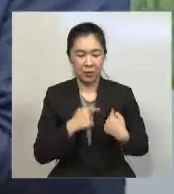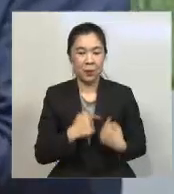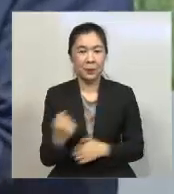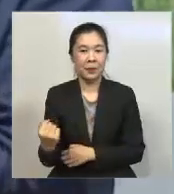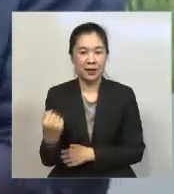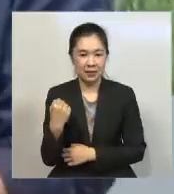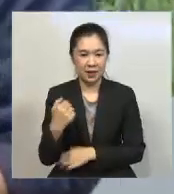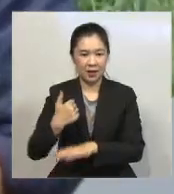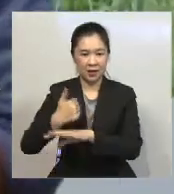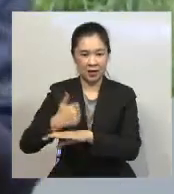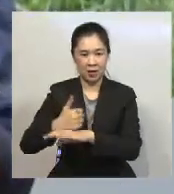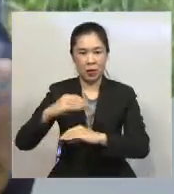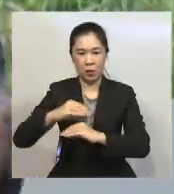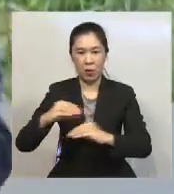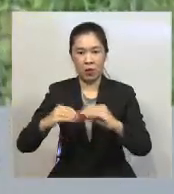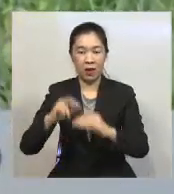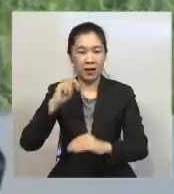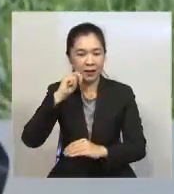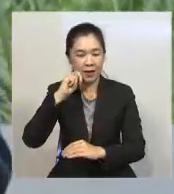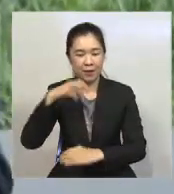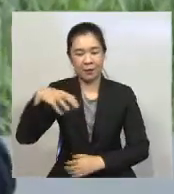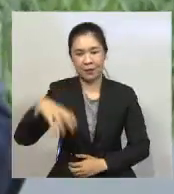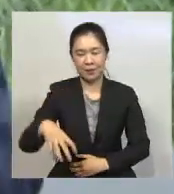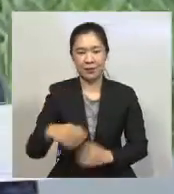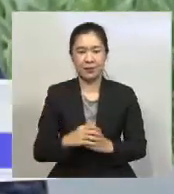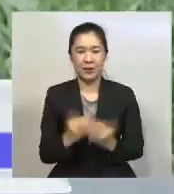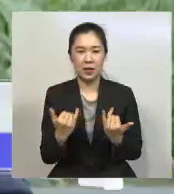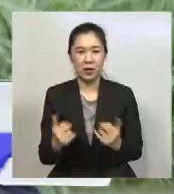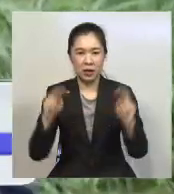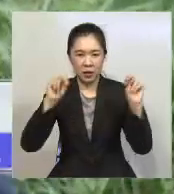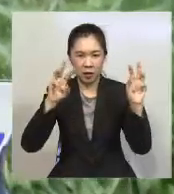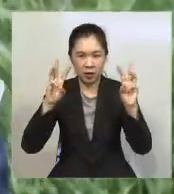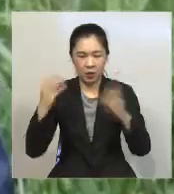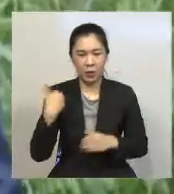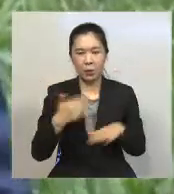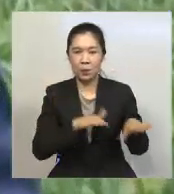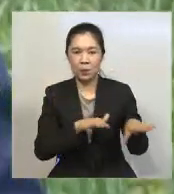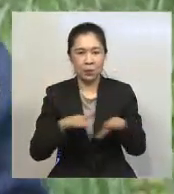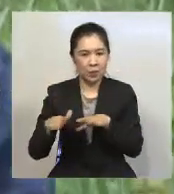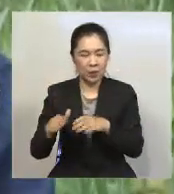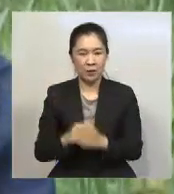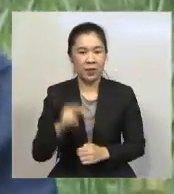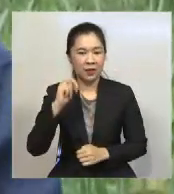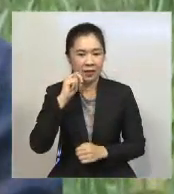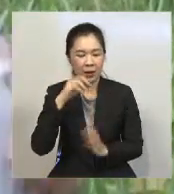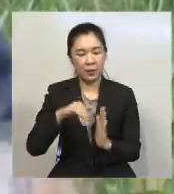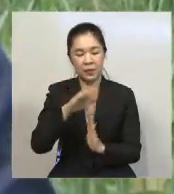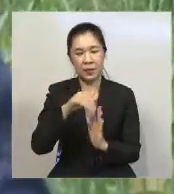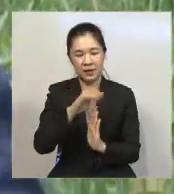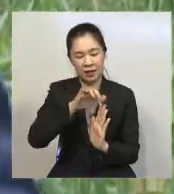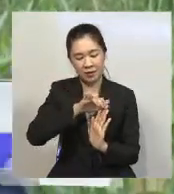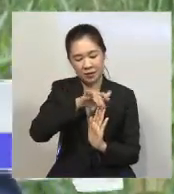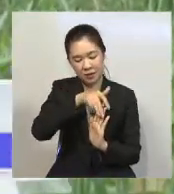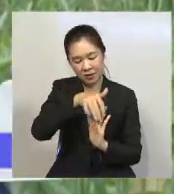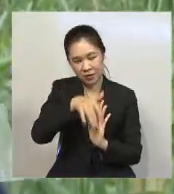ของทางผู้อำนวยการโครงการชลประทานนครสวรรค์นะคะว่าตอนนี้นครสวรรค์เองมีความพร้อมในการรองรับน้ำเหนือที่จะไหลเข้าม